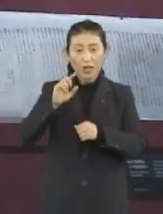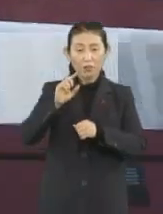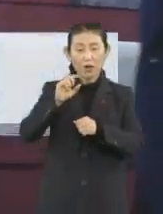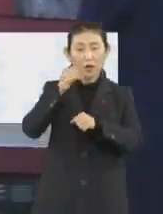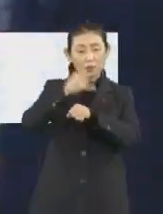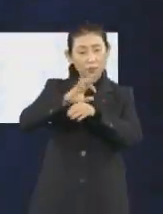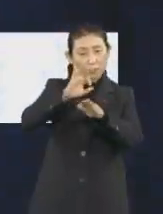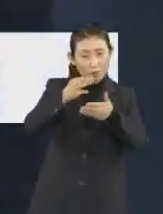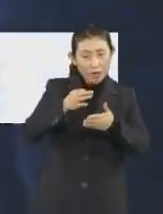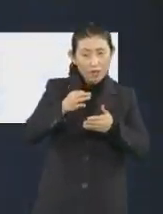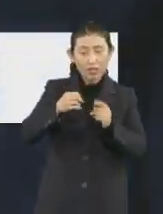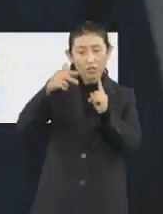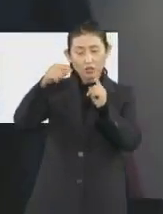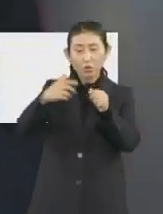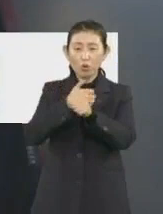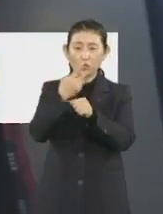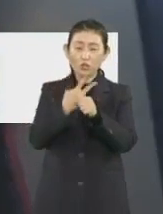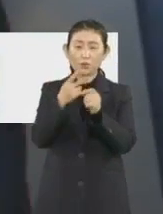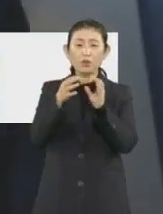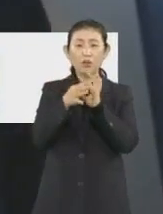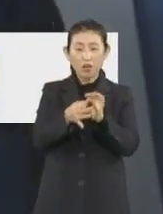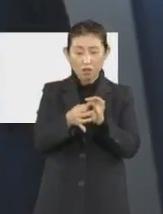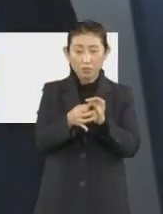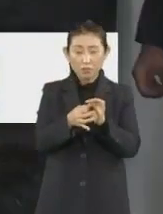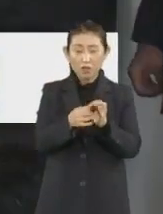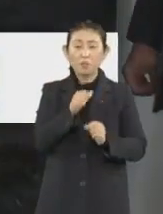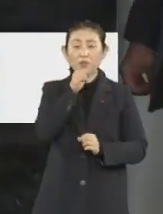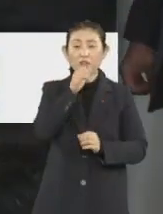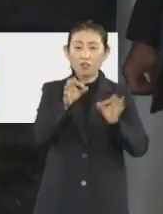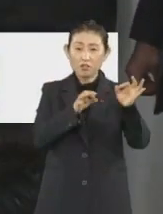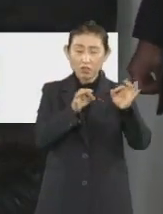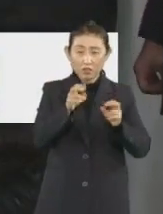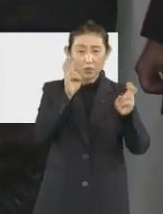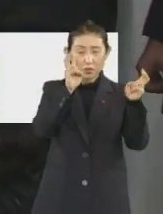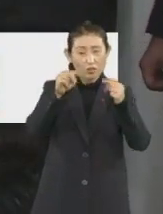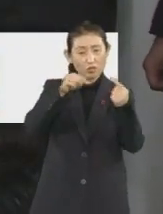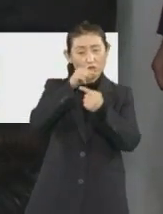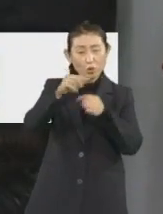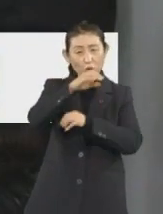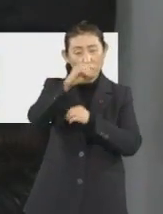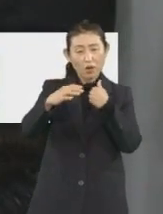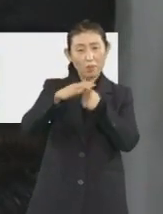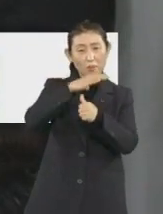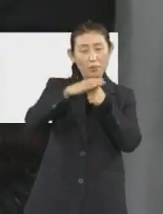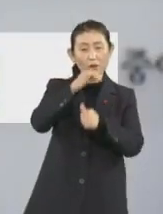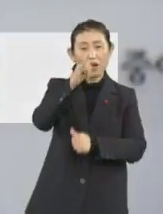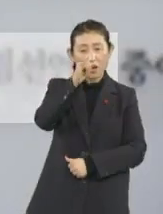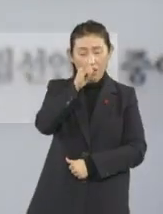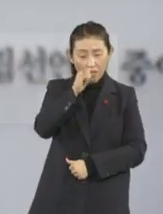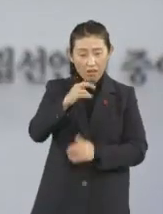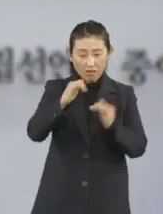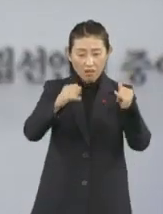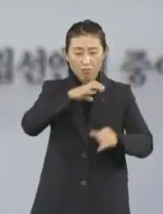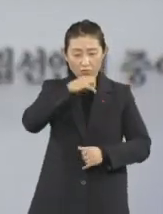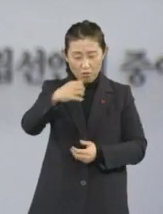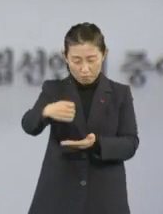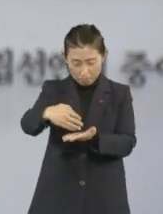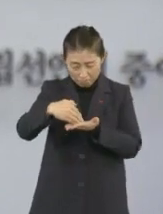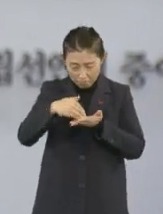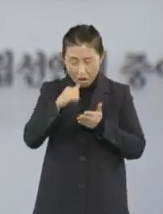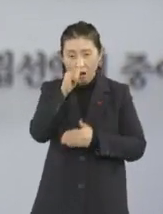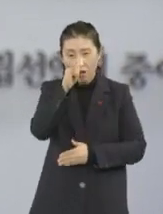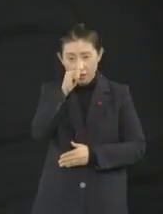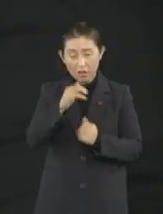주 52시간 제 와 관련해 영세 중소 기업 운영에 많은 장애를 주고 있다는 경제 현장의 목소리를 많이 듣고